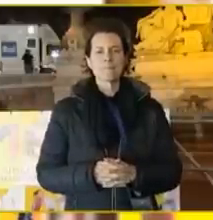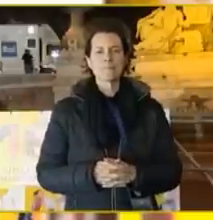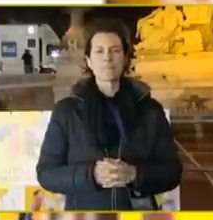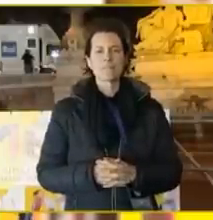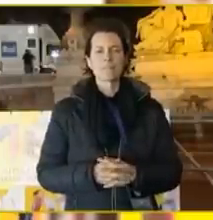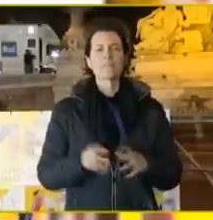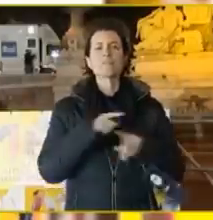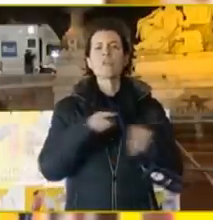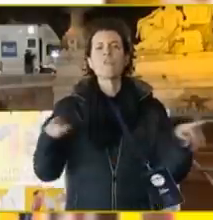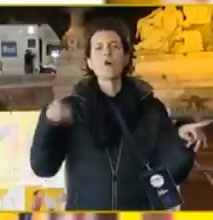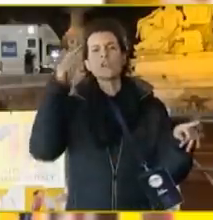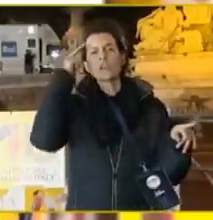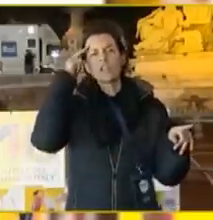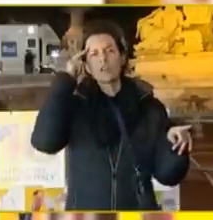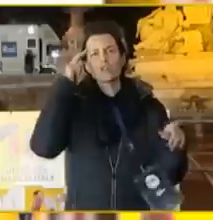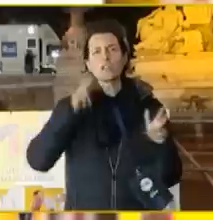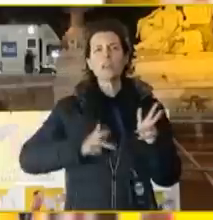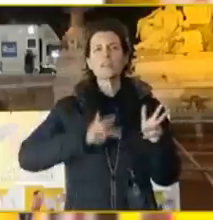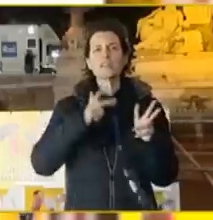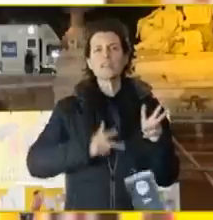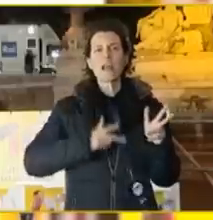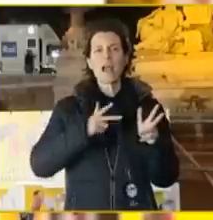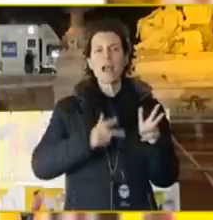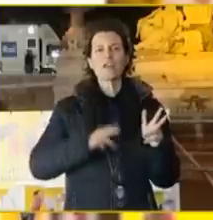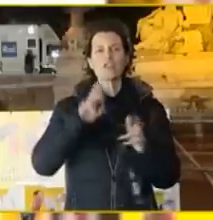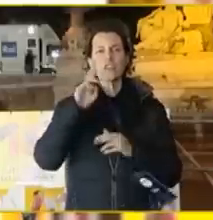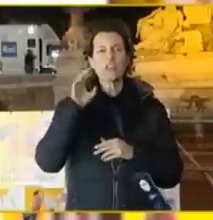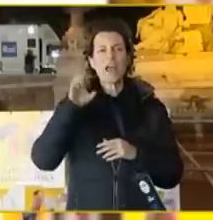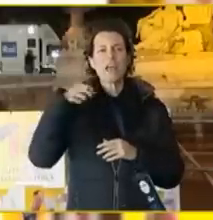Voi ve lo ricordate il treno di Renzi?